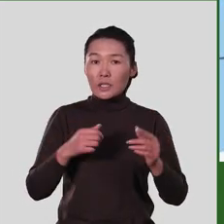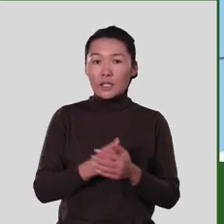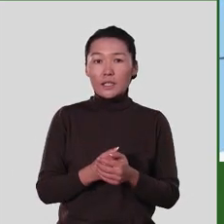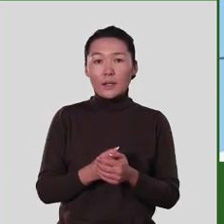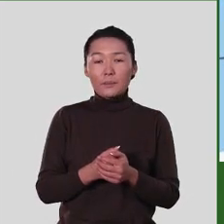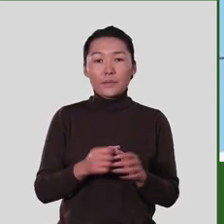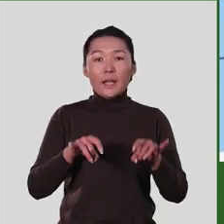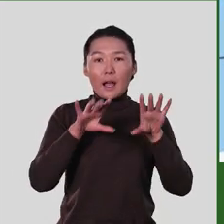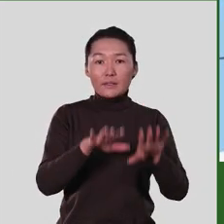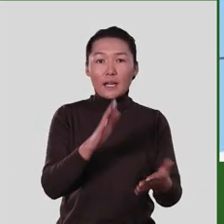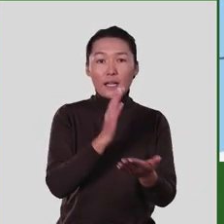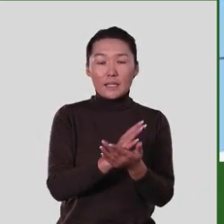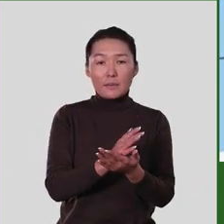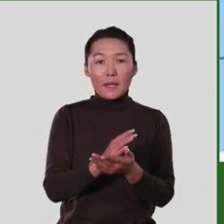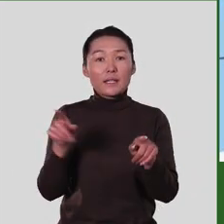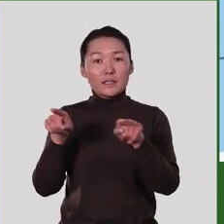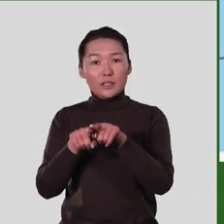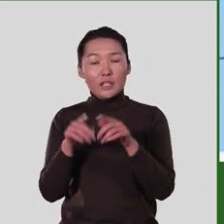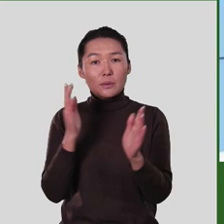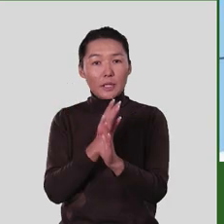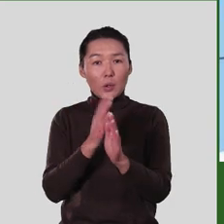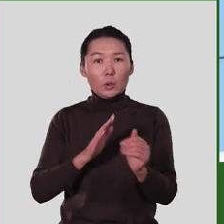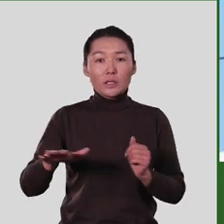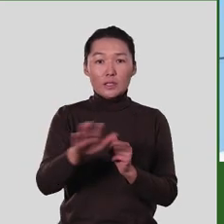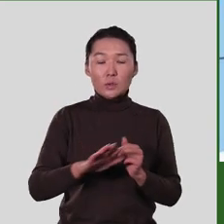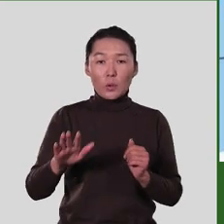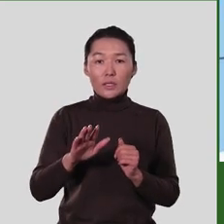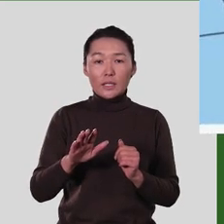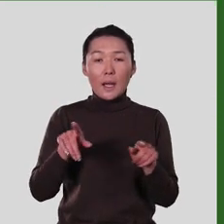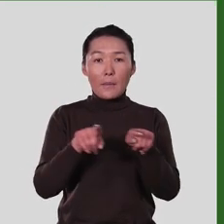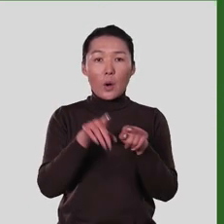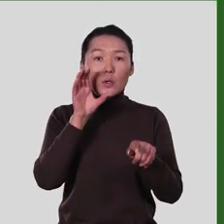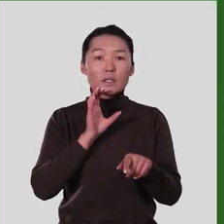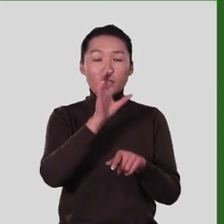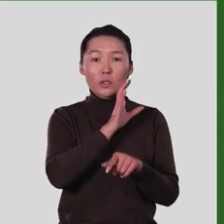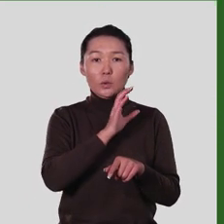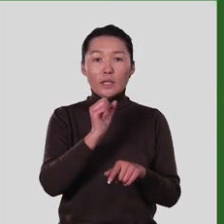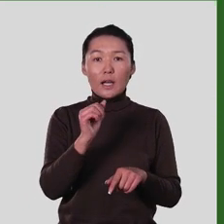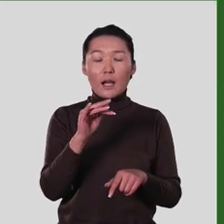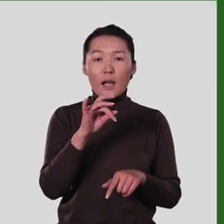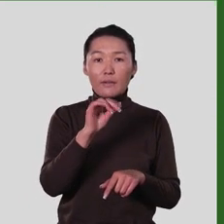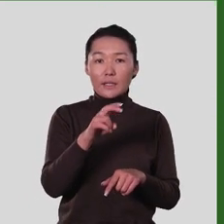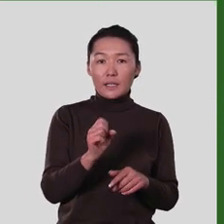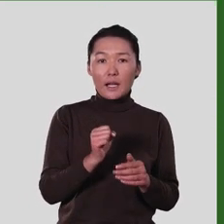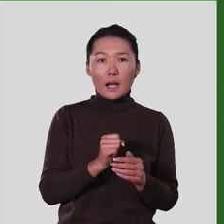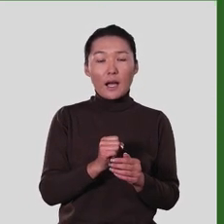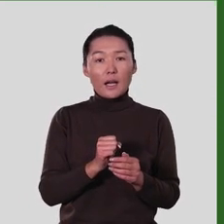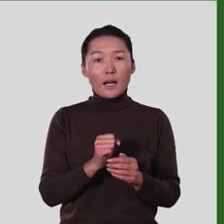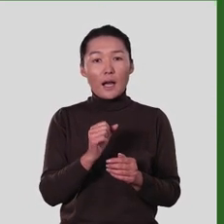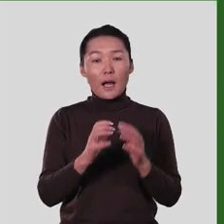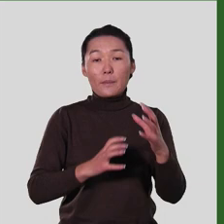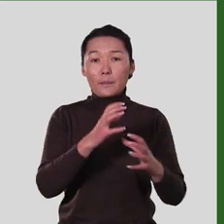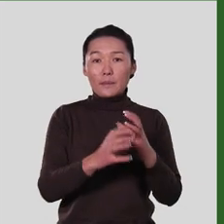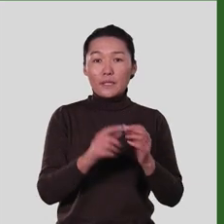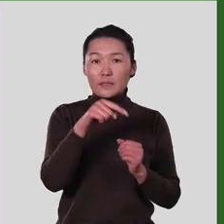Австралия имеет те же природные зоны, что и Южная Африка с Мадагаскаром, но органический мир здесь